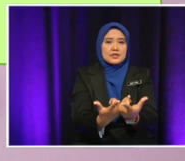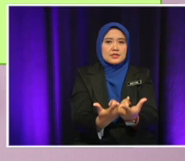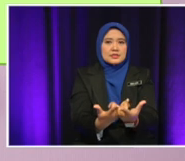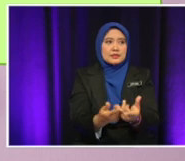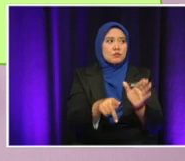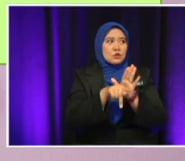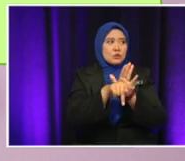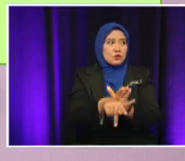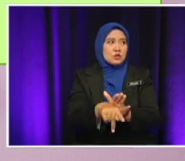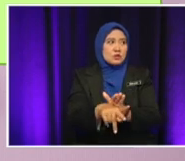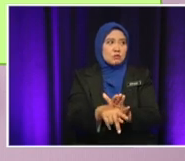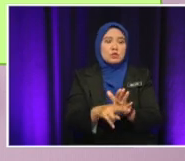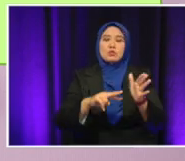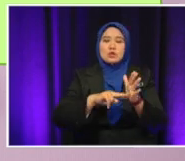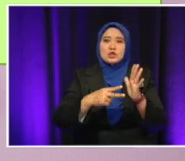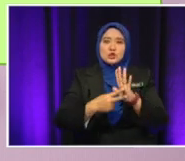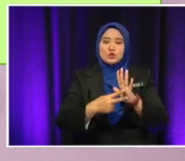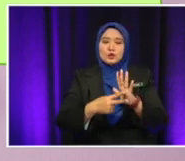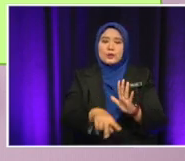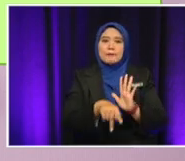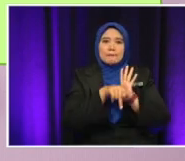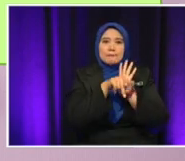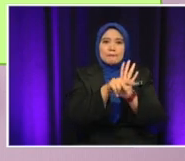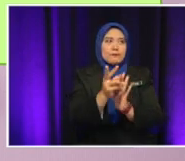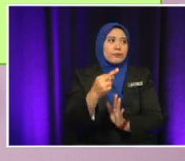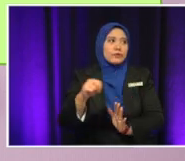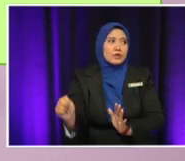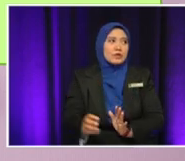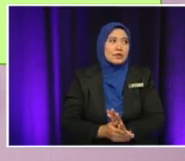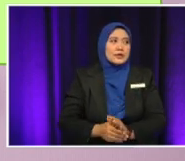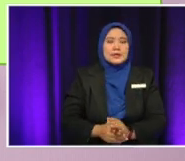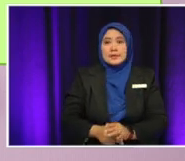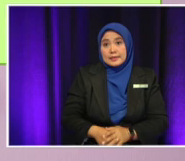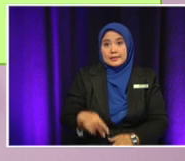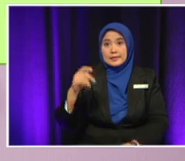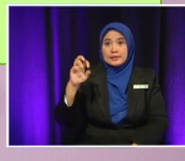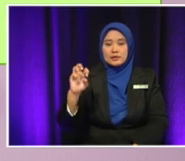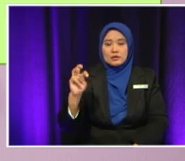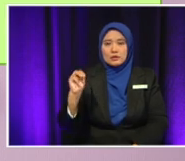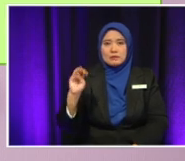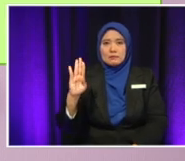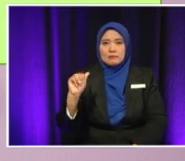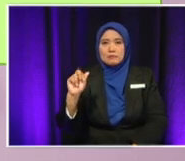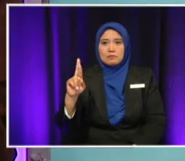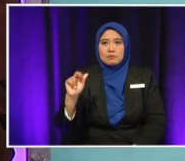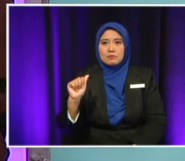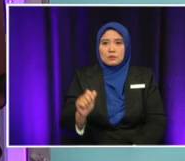berkumpulan mereka boleh pergi ke mana lokasinya mereka nah buat ee pameran lah